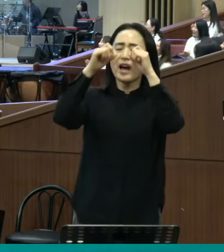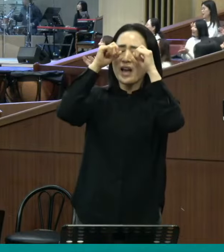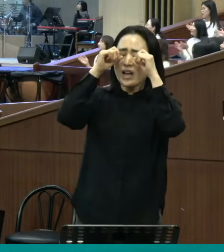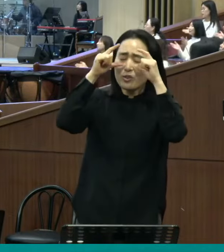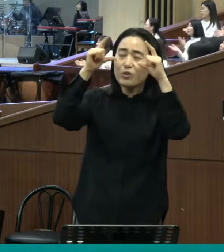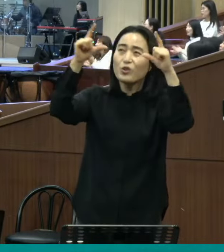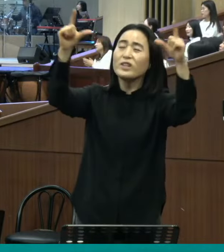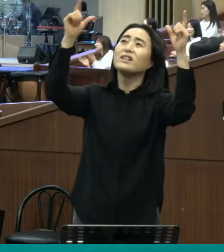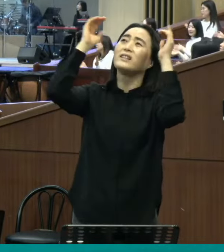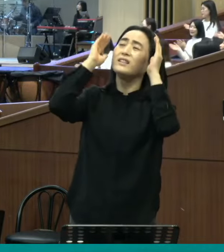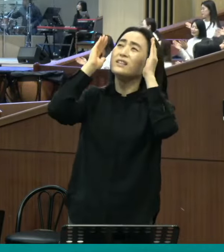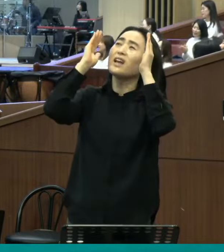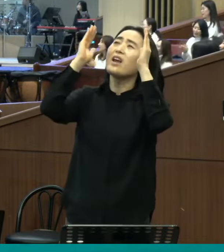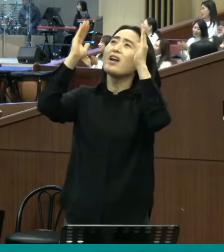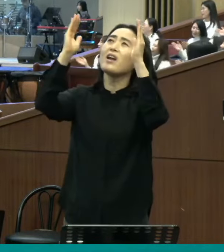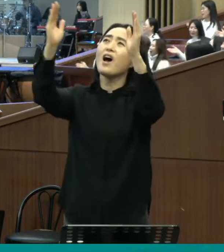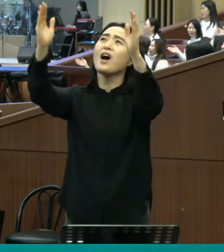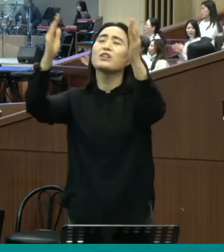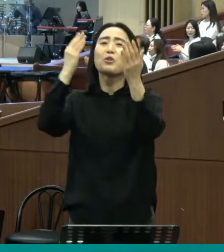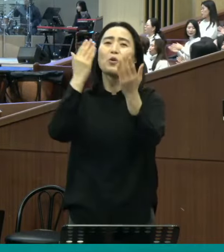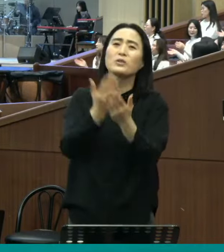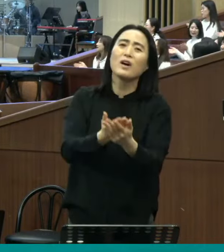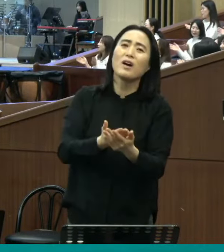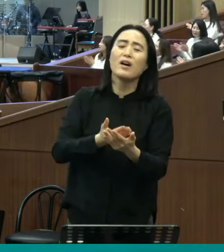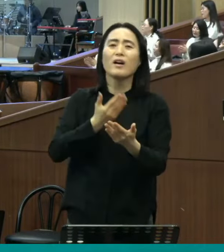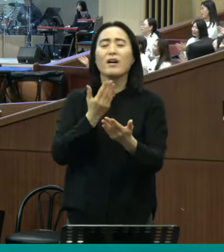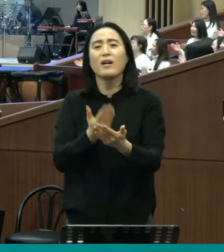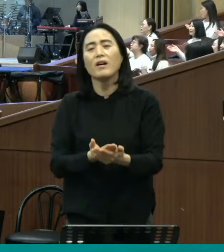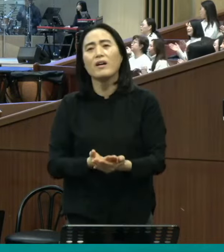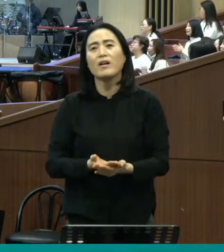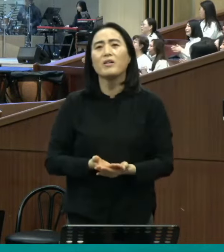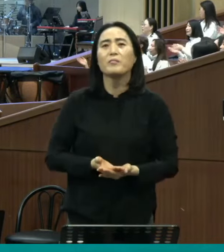나의 눈을 뜨게 우리 한번 더 고백합니다.